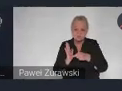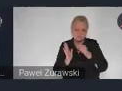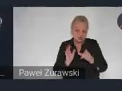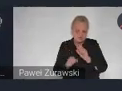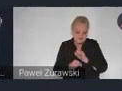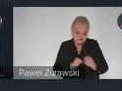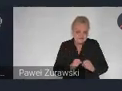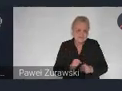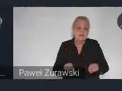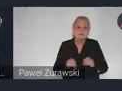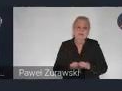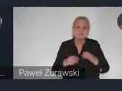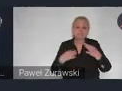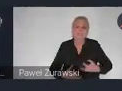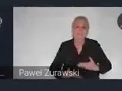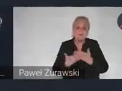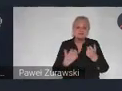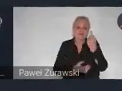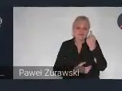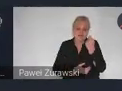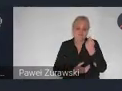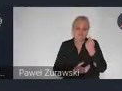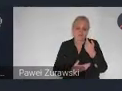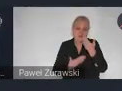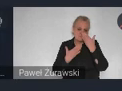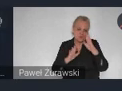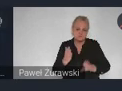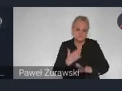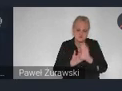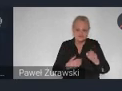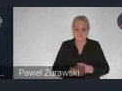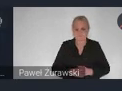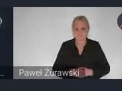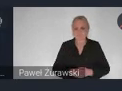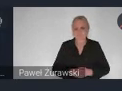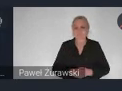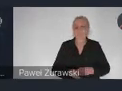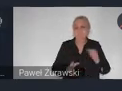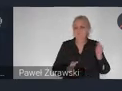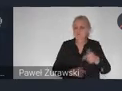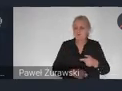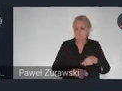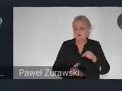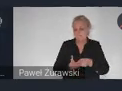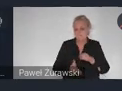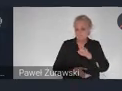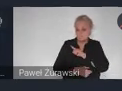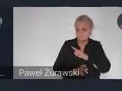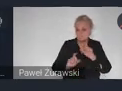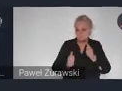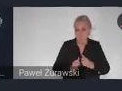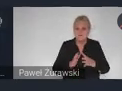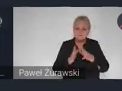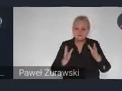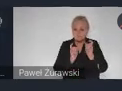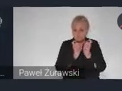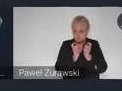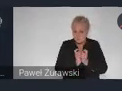i którą państwu za chwilkę również przedstawię należy zwrócić właśnie uwagę że skala